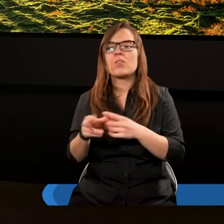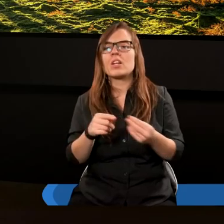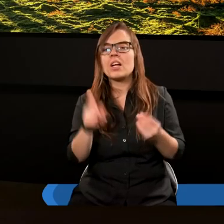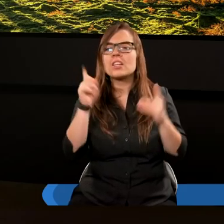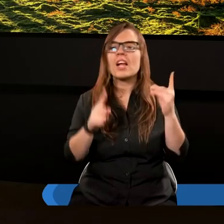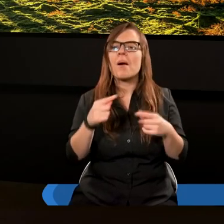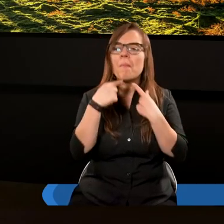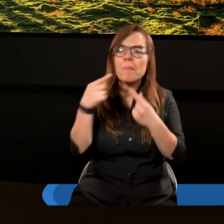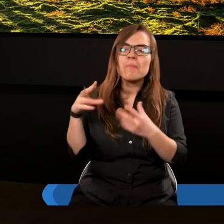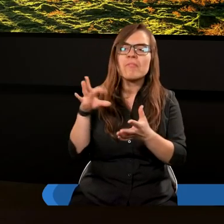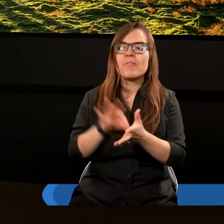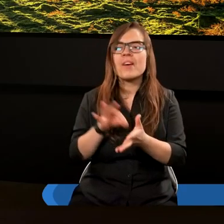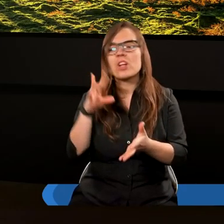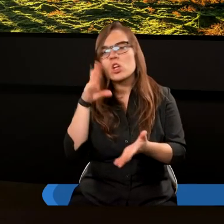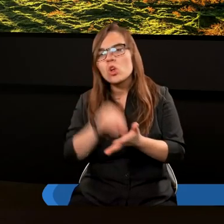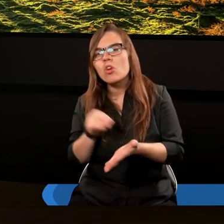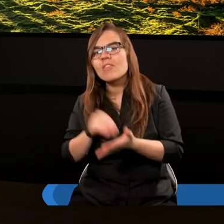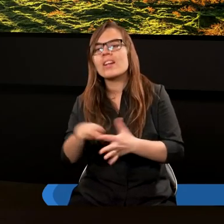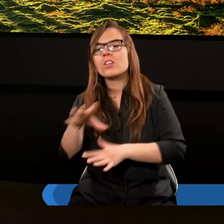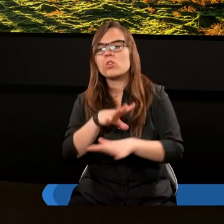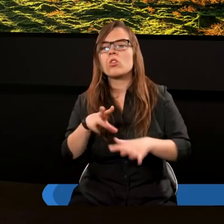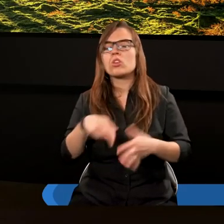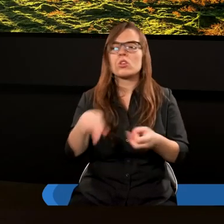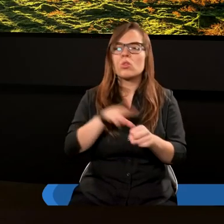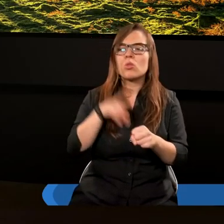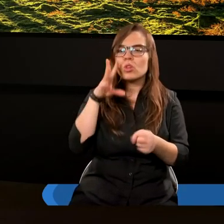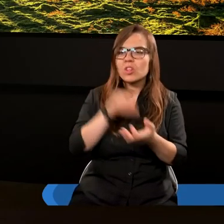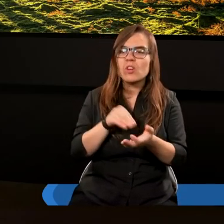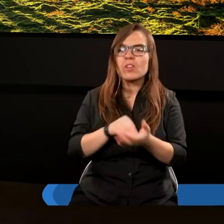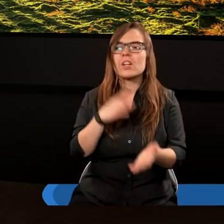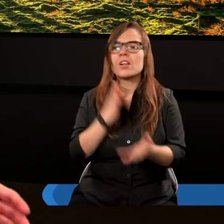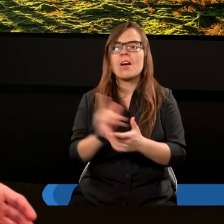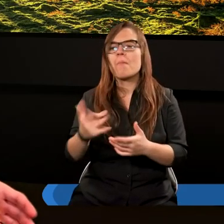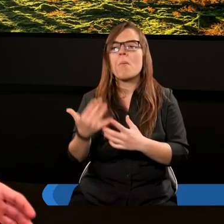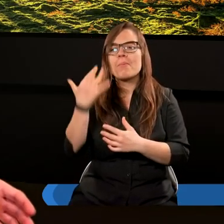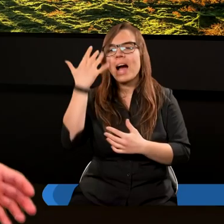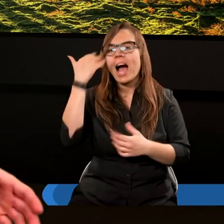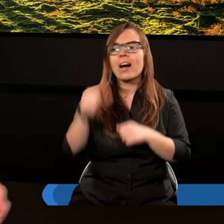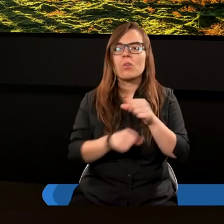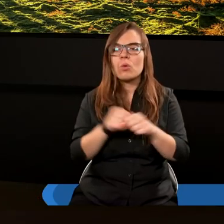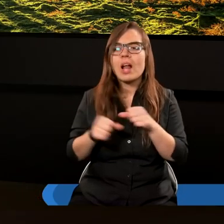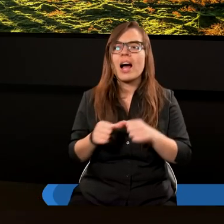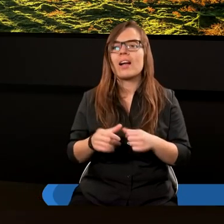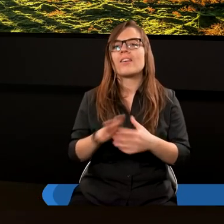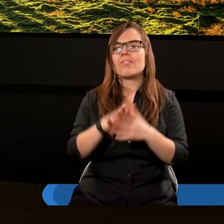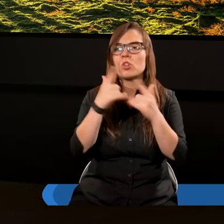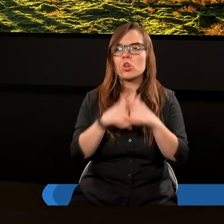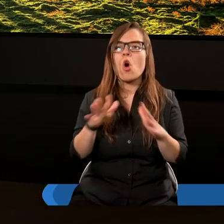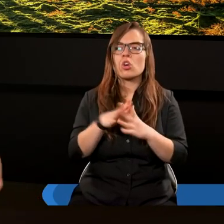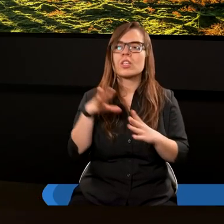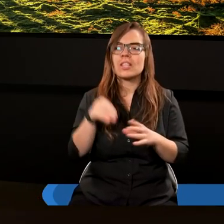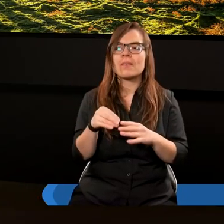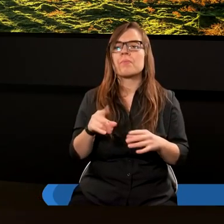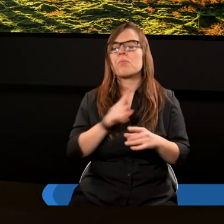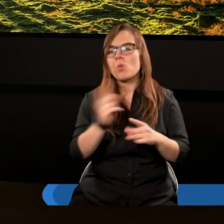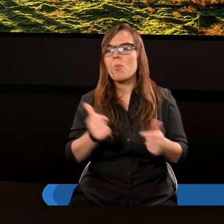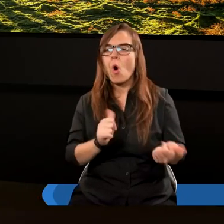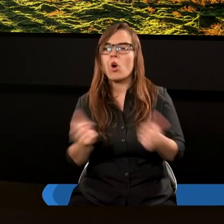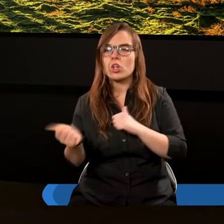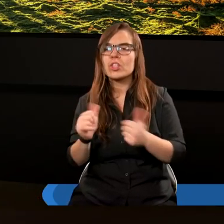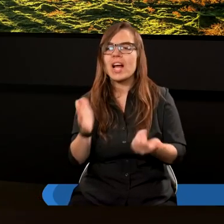to też było pewnie doświadczenie duchowe, które doświadczyłem już po paru latach, będąc w kościele. Już po chście.